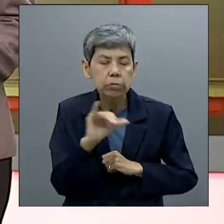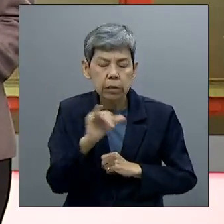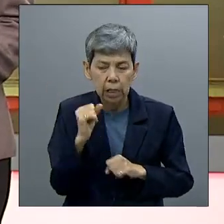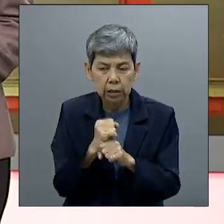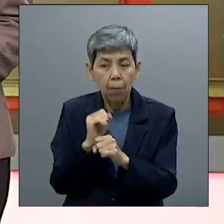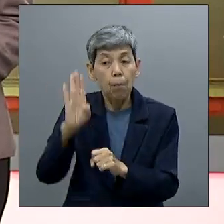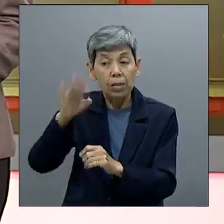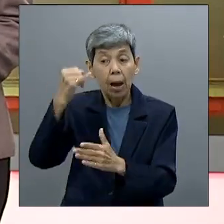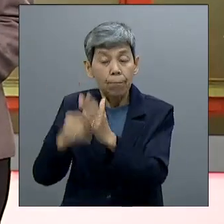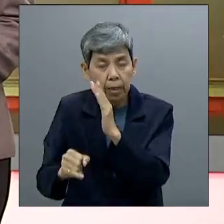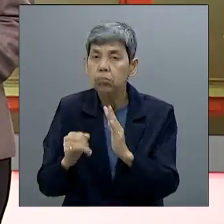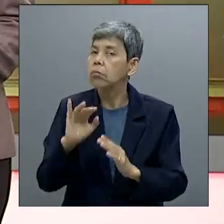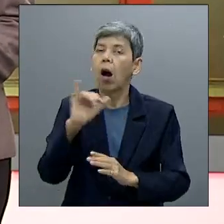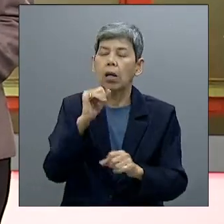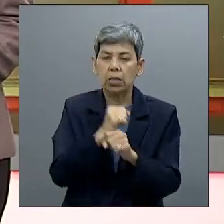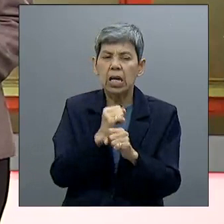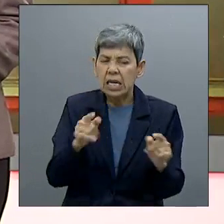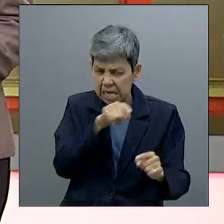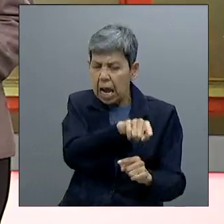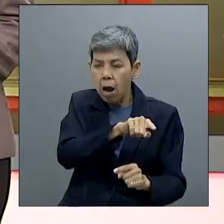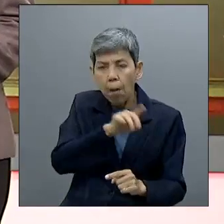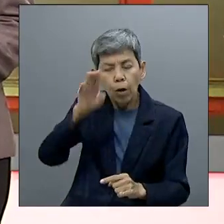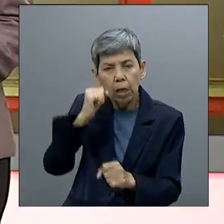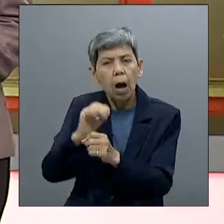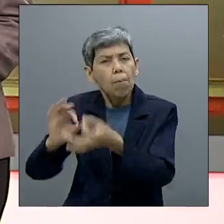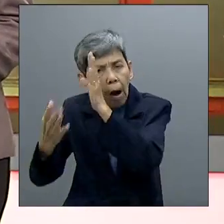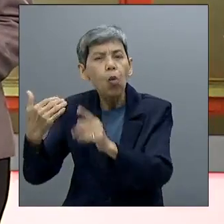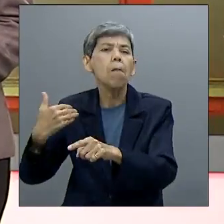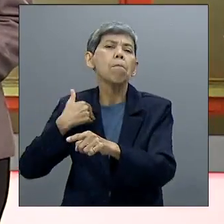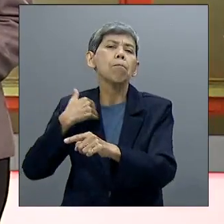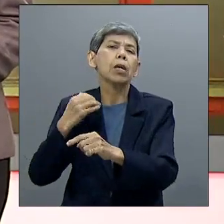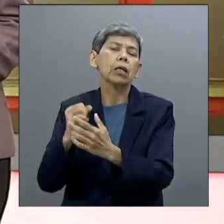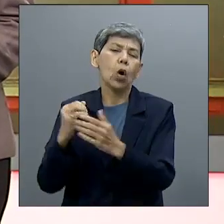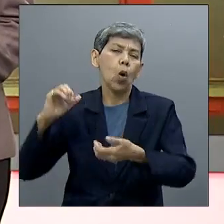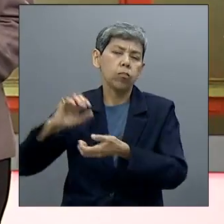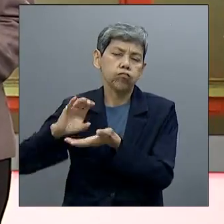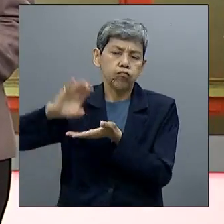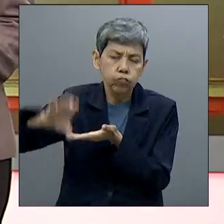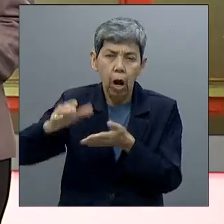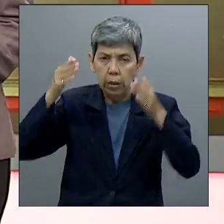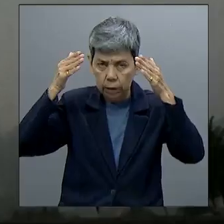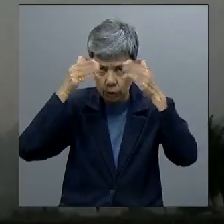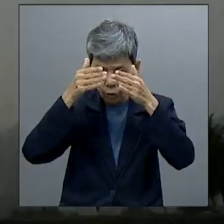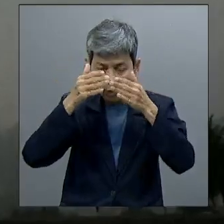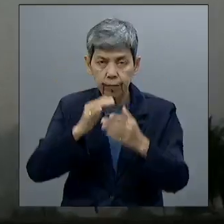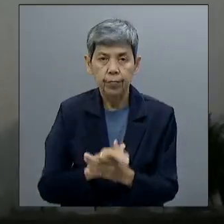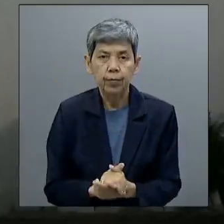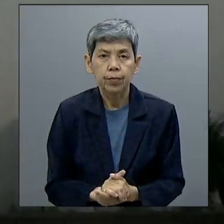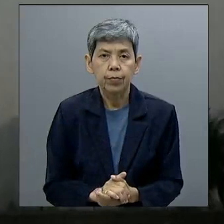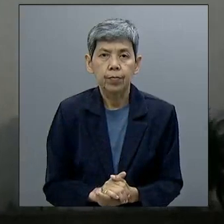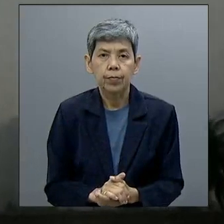เอาผิดบริษัทสัญชาติมาเลเซียที่มีส่วนในการเผาถางป่าในธุรกิจร่วมลงทุนที่อินโดนีเซียได้ค่ะ